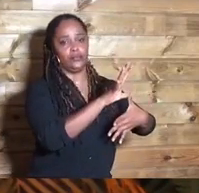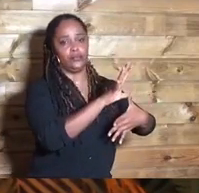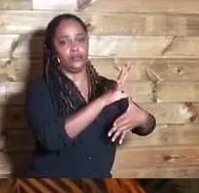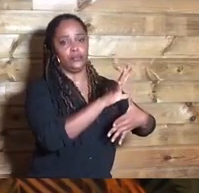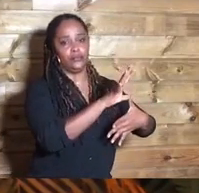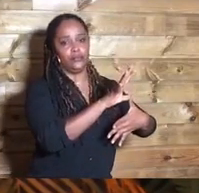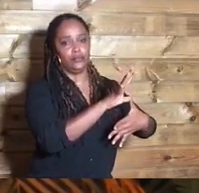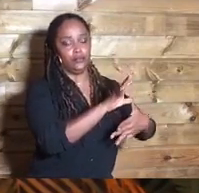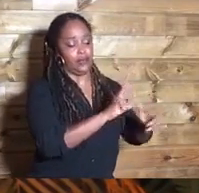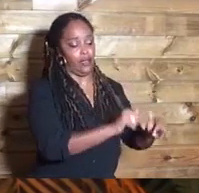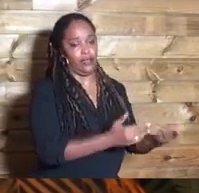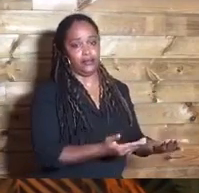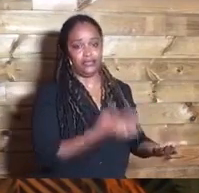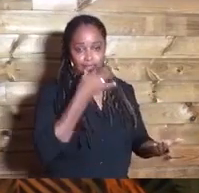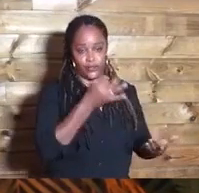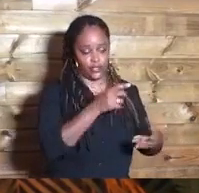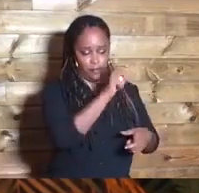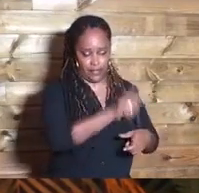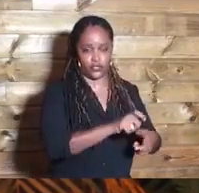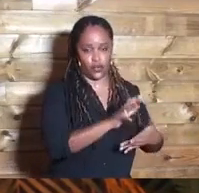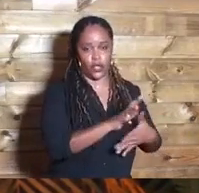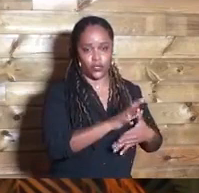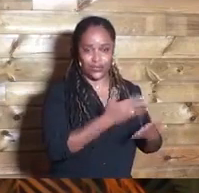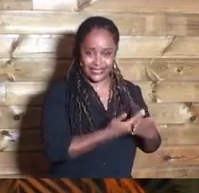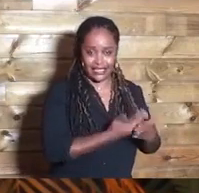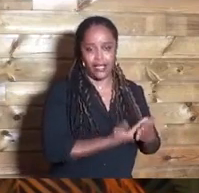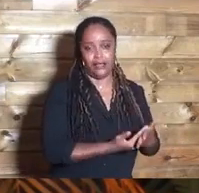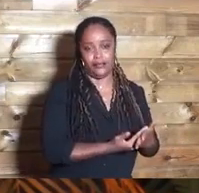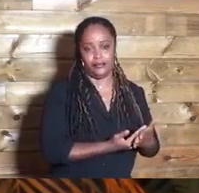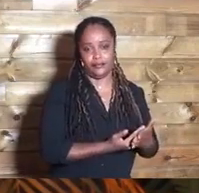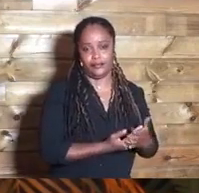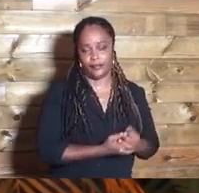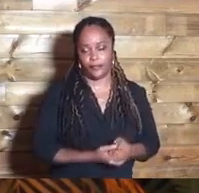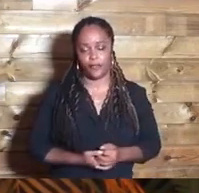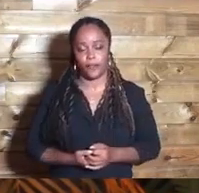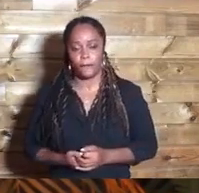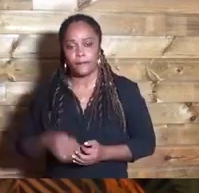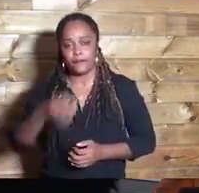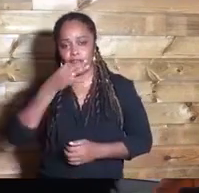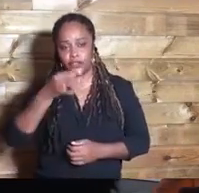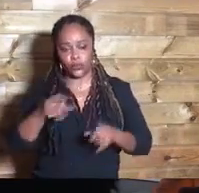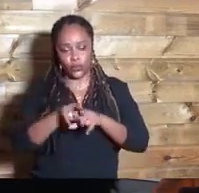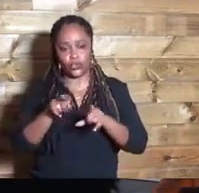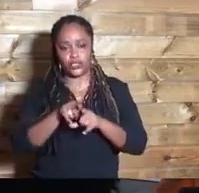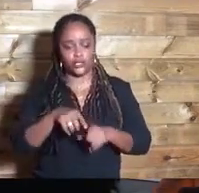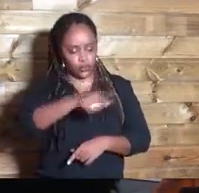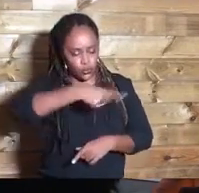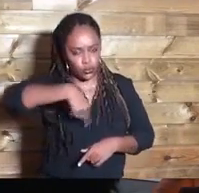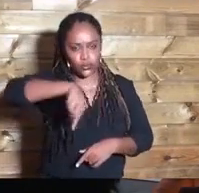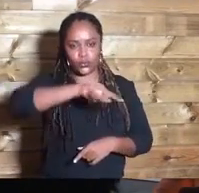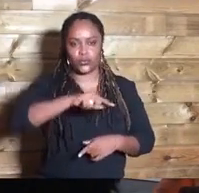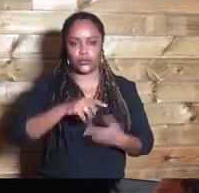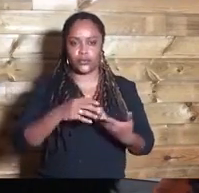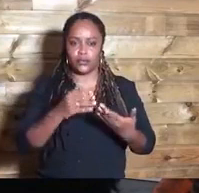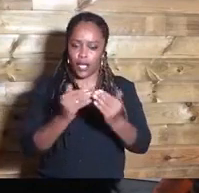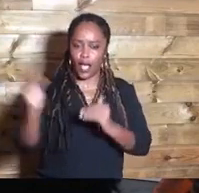son sonné, on son qui a dit nous assez grand. Oui, nous assez grand pour nous décider ça nous n'y a fait nous-mêmes, dans le pays en nous